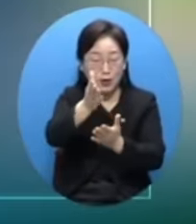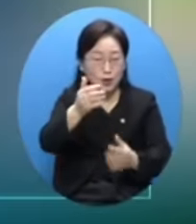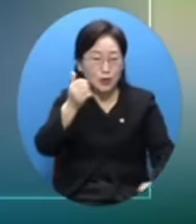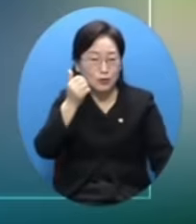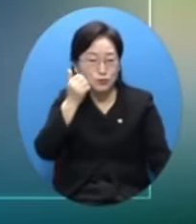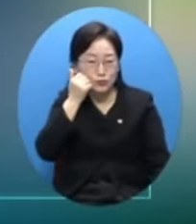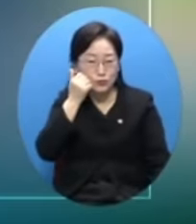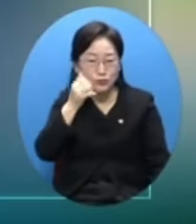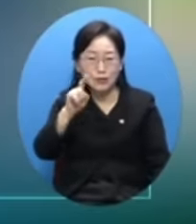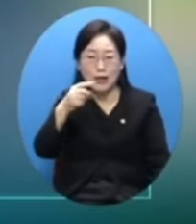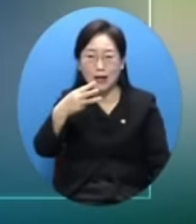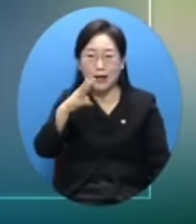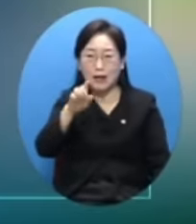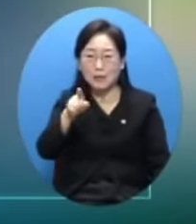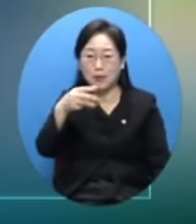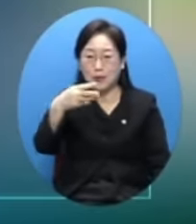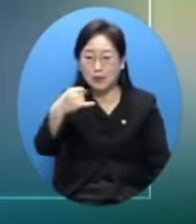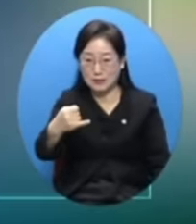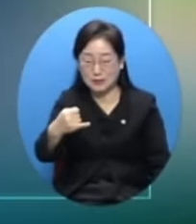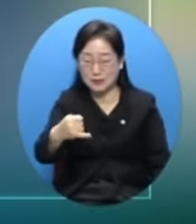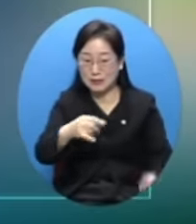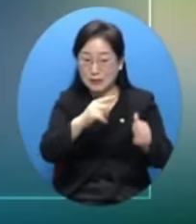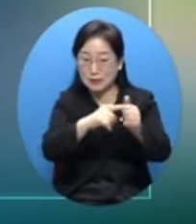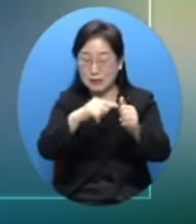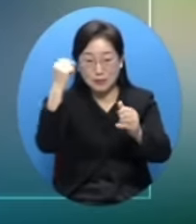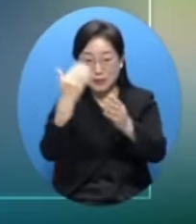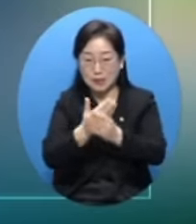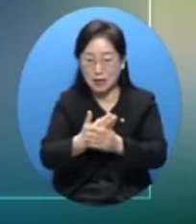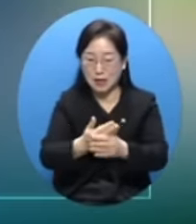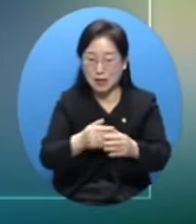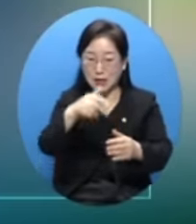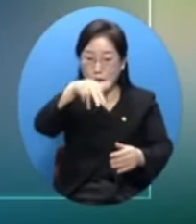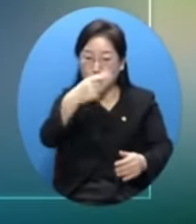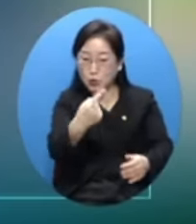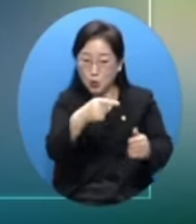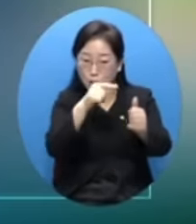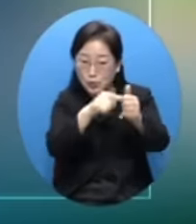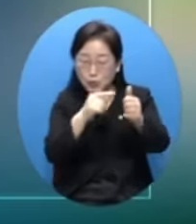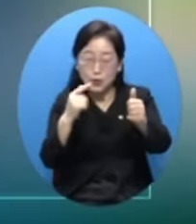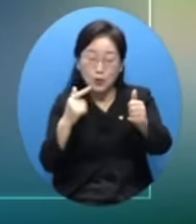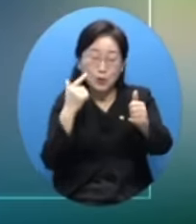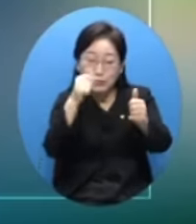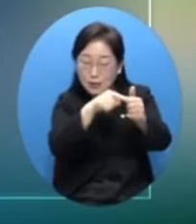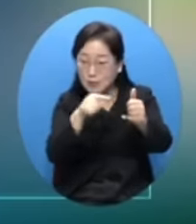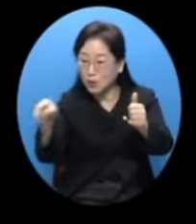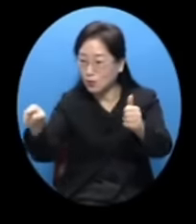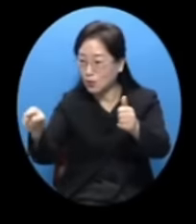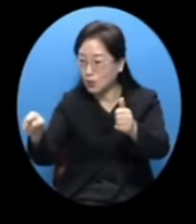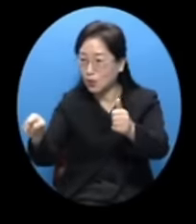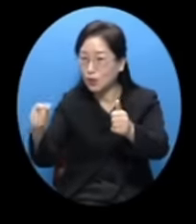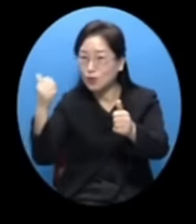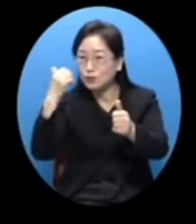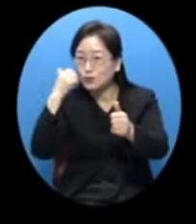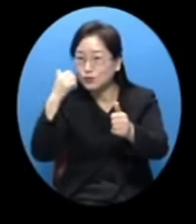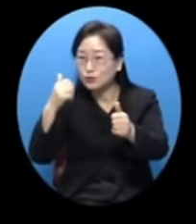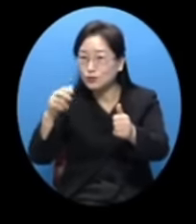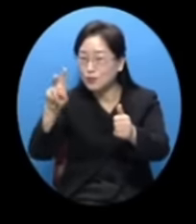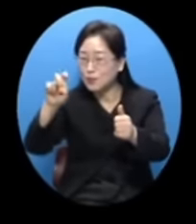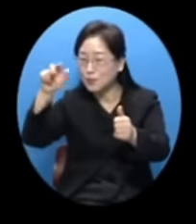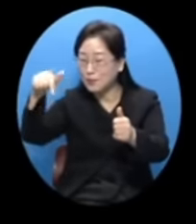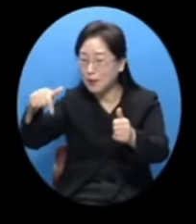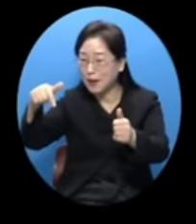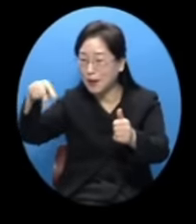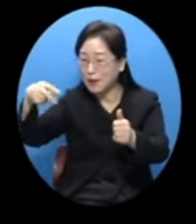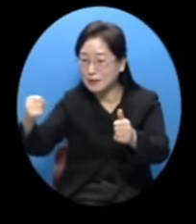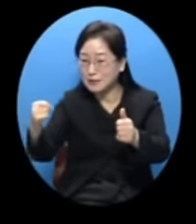살았던 맥 주라고 하는 분과 전하던 에드워드의 그 삶의 그 후손들을 조사해서 연구 논물을 낸